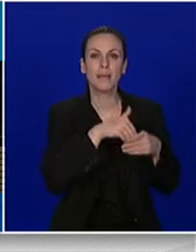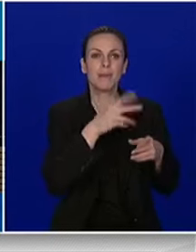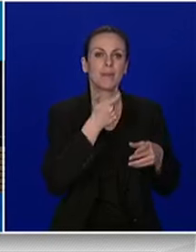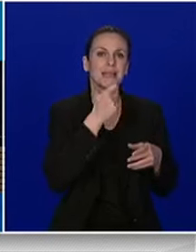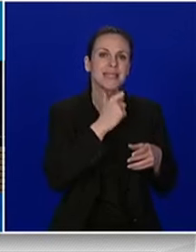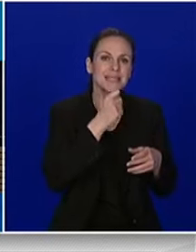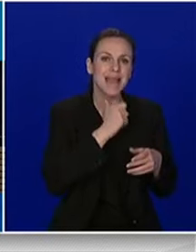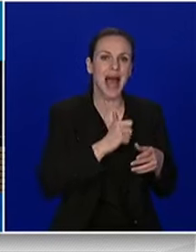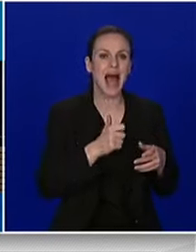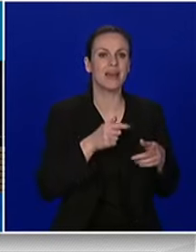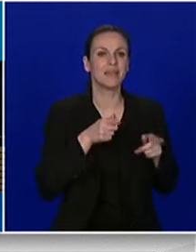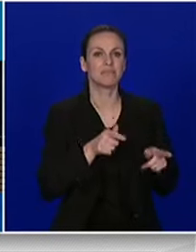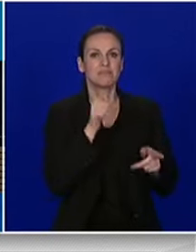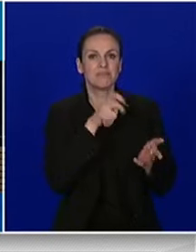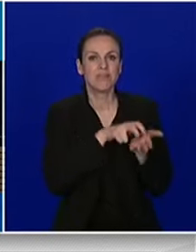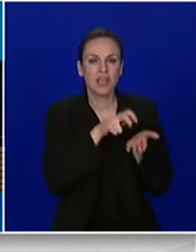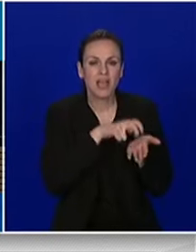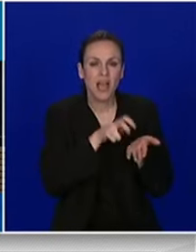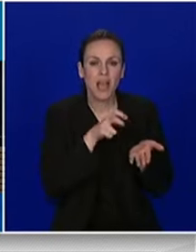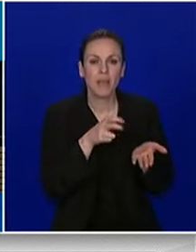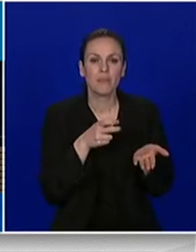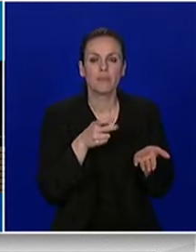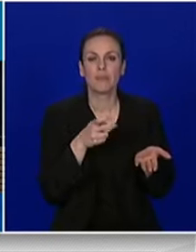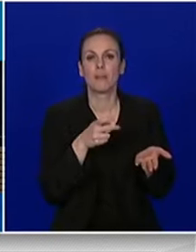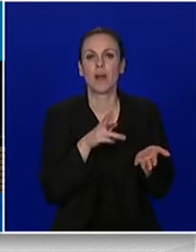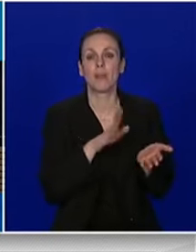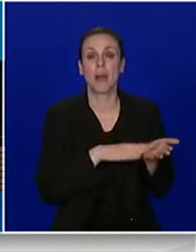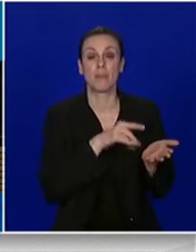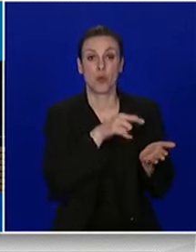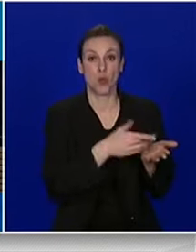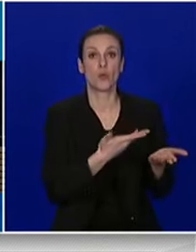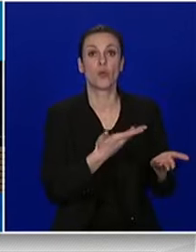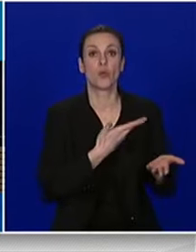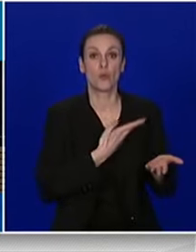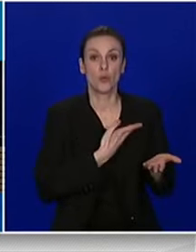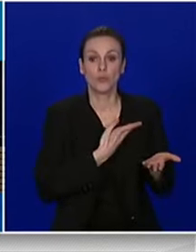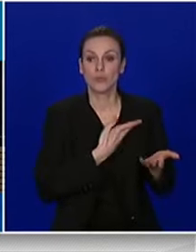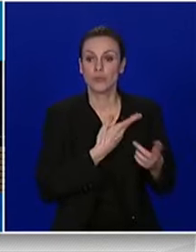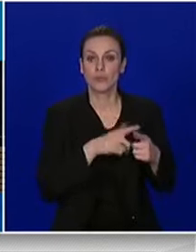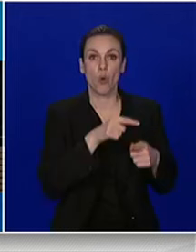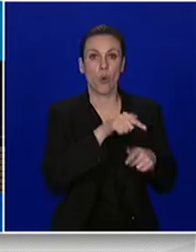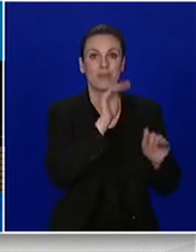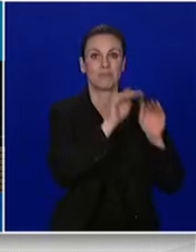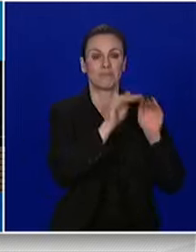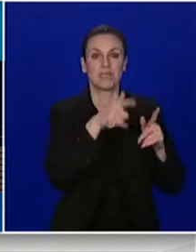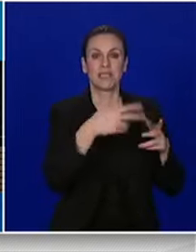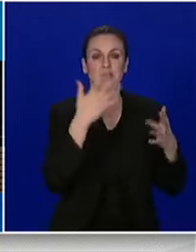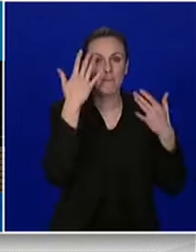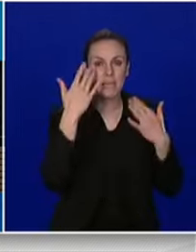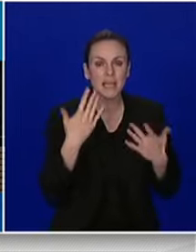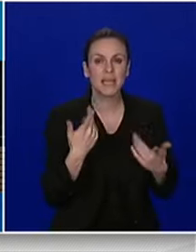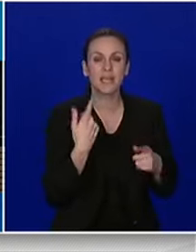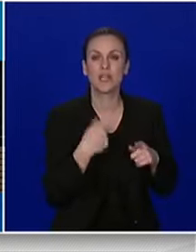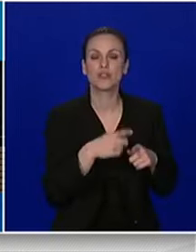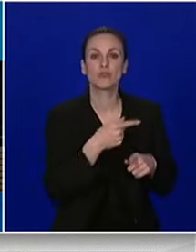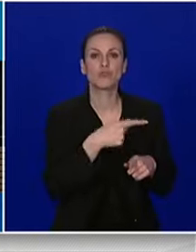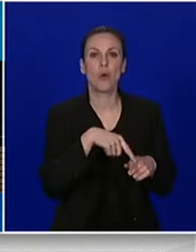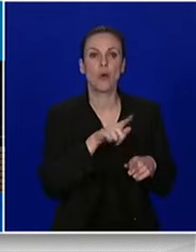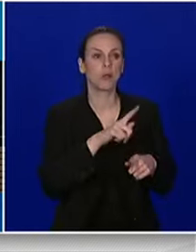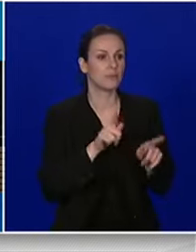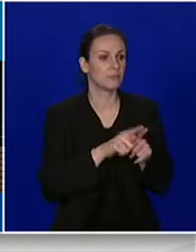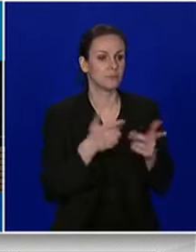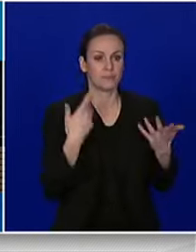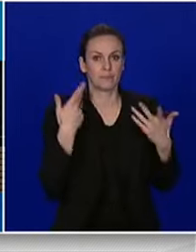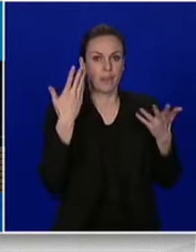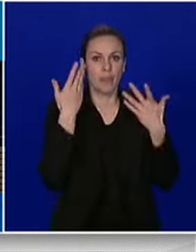i nepokretnih članova, i iz nekih od njih smo primili zabrinutosti jer kažu da još uvijek su u neizvjesnosti na